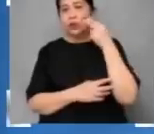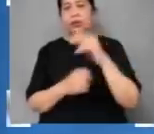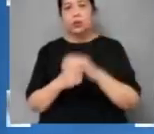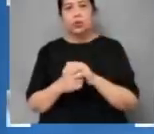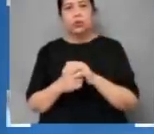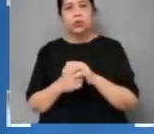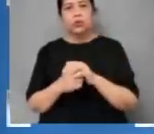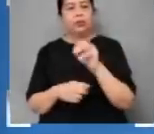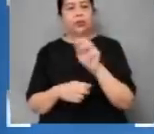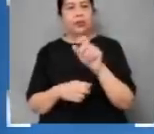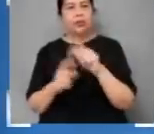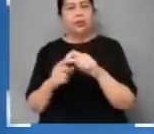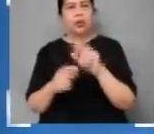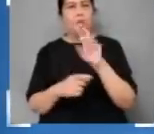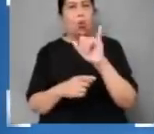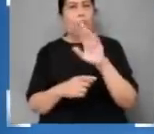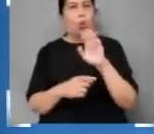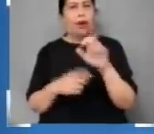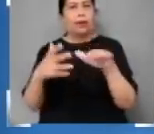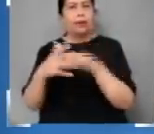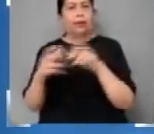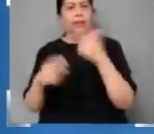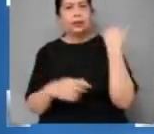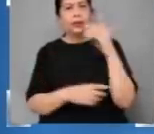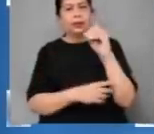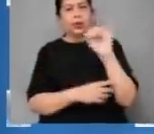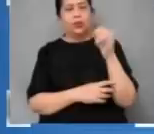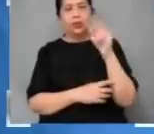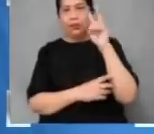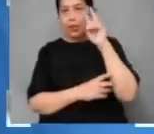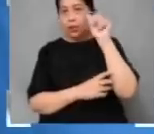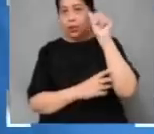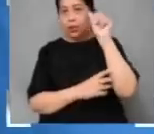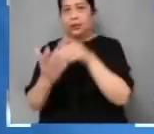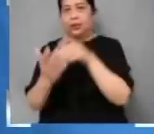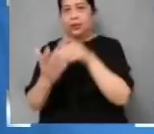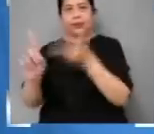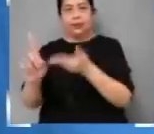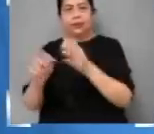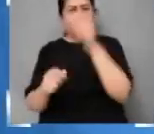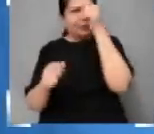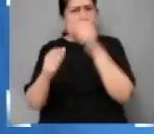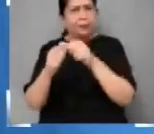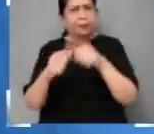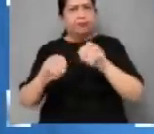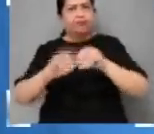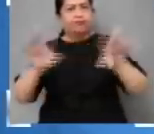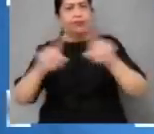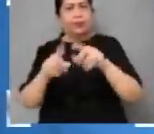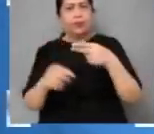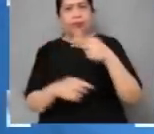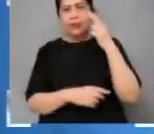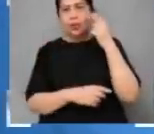kasong wiretapping na isinampan ni dating Justice Secretary Vitaliano Aguirre laban sa kanya. Matatanda ang inilabas ni Ontiveros noon ang